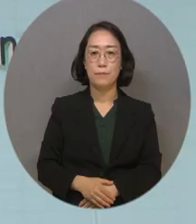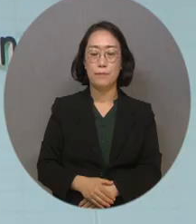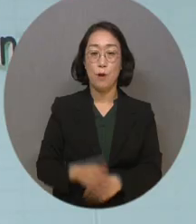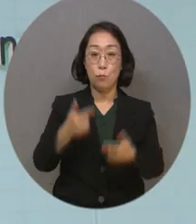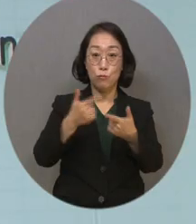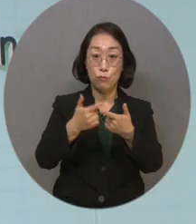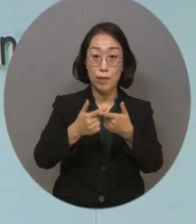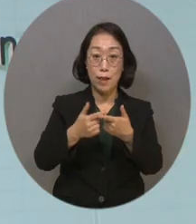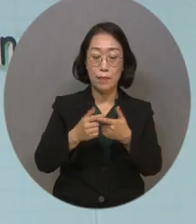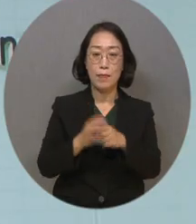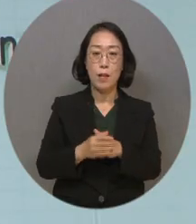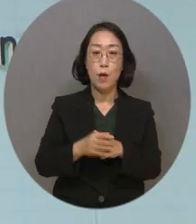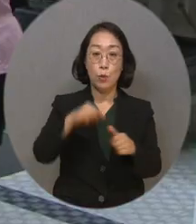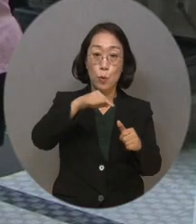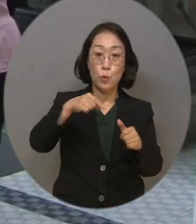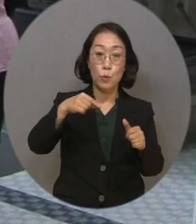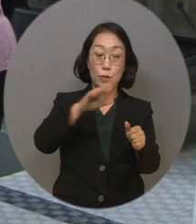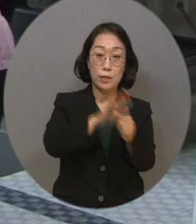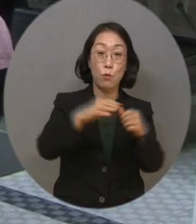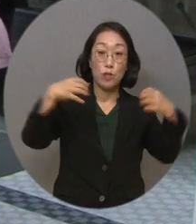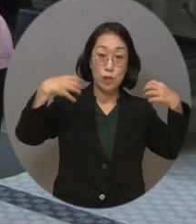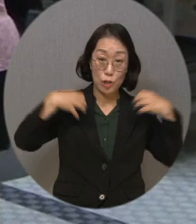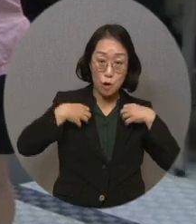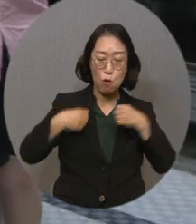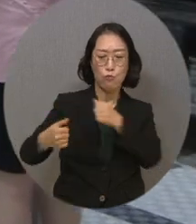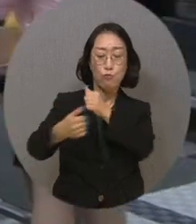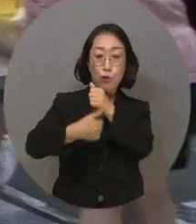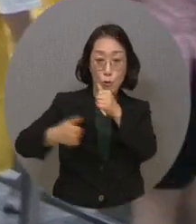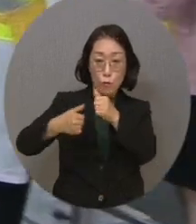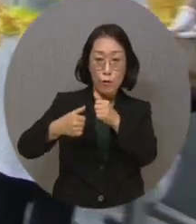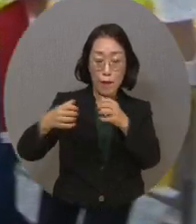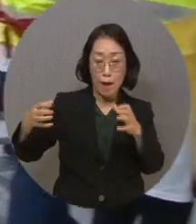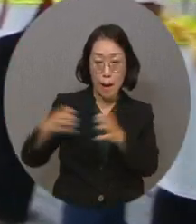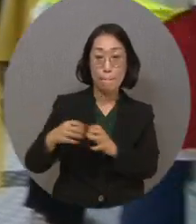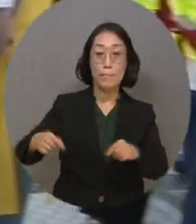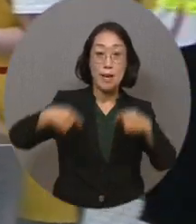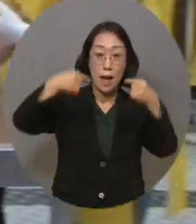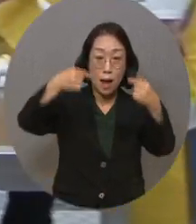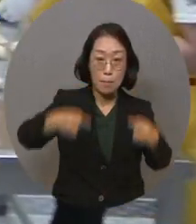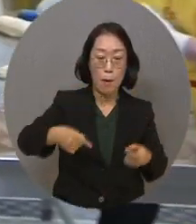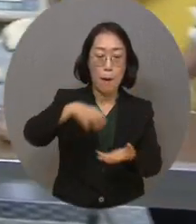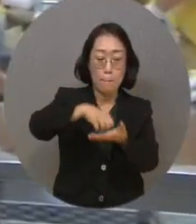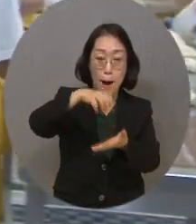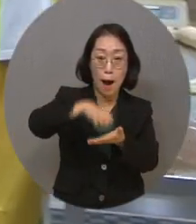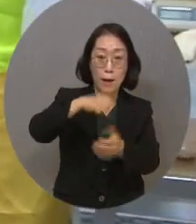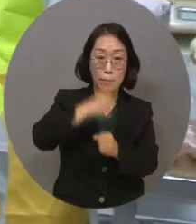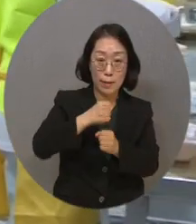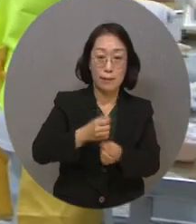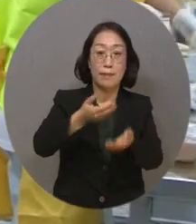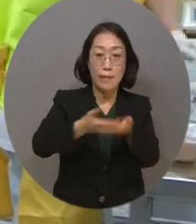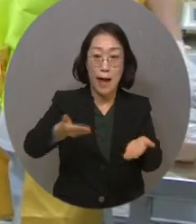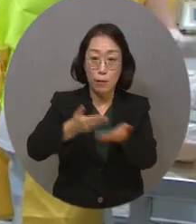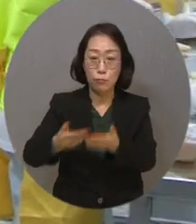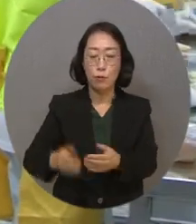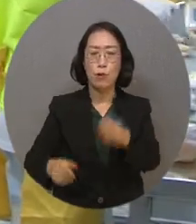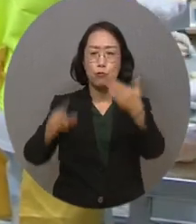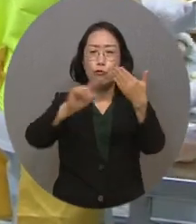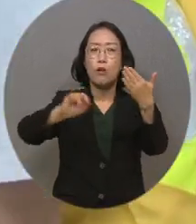부산 서부교육지원청 학교운영위원회 협의회가 참여하는 제빵 나눔 봉사가 지난